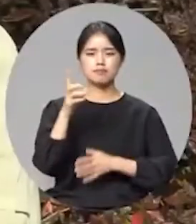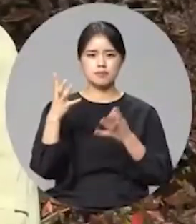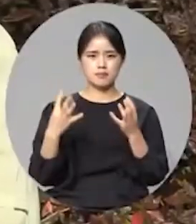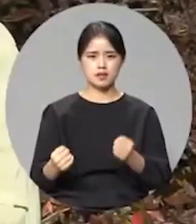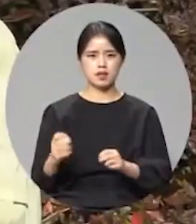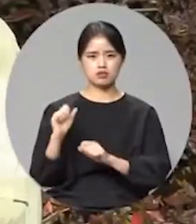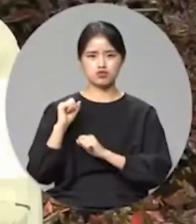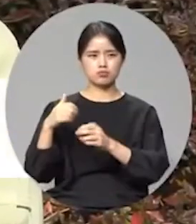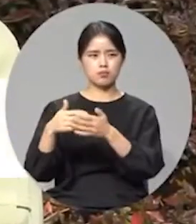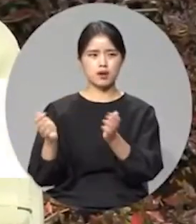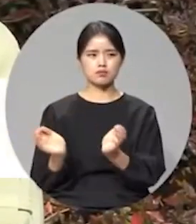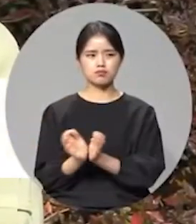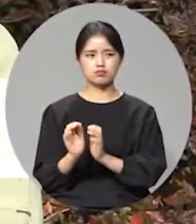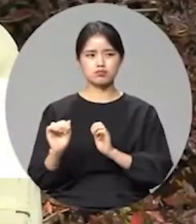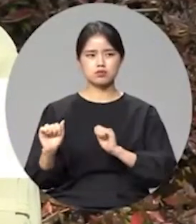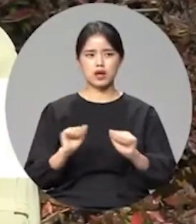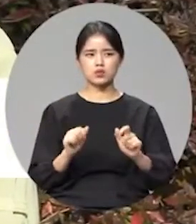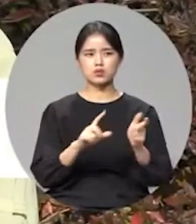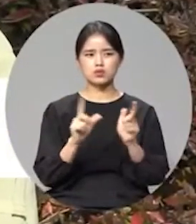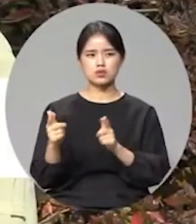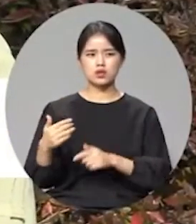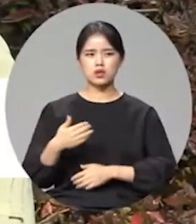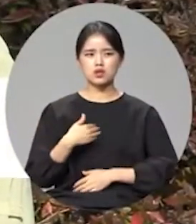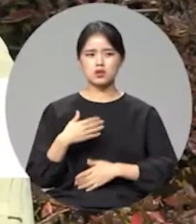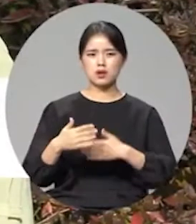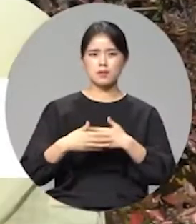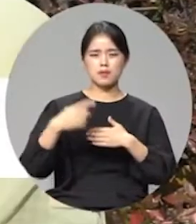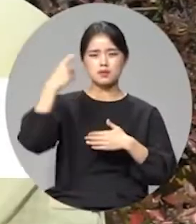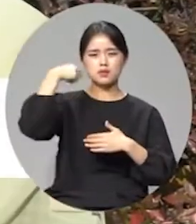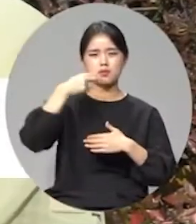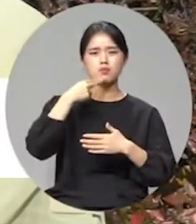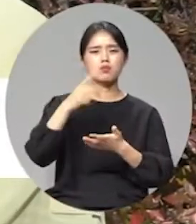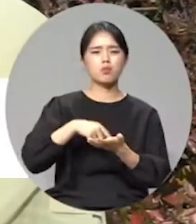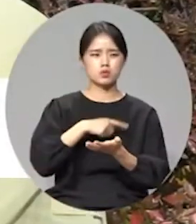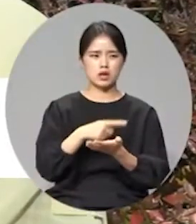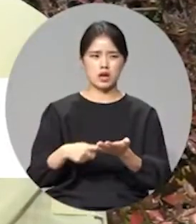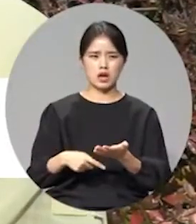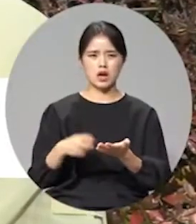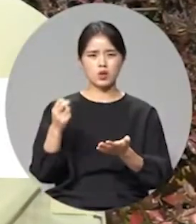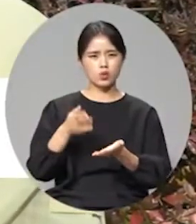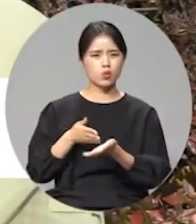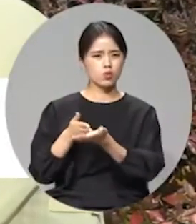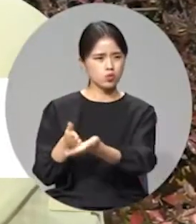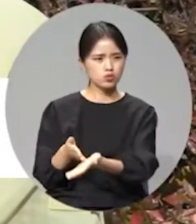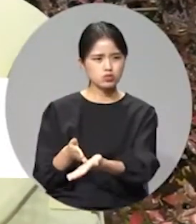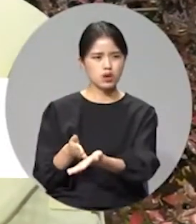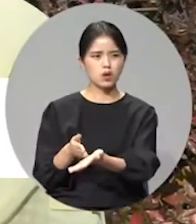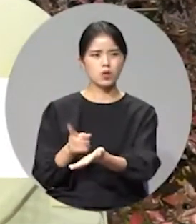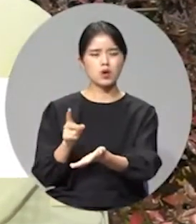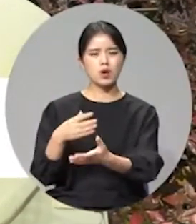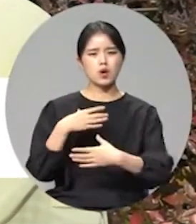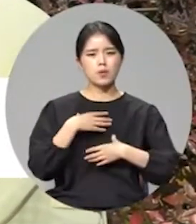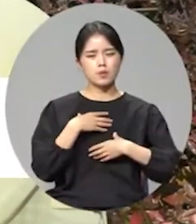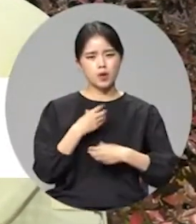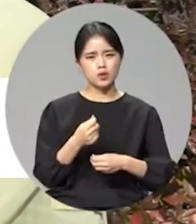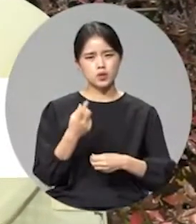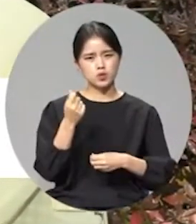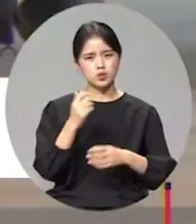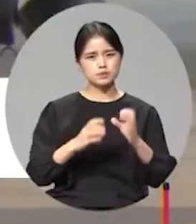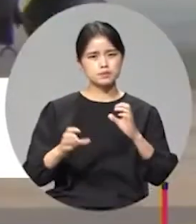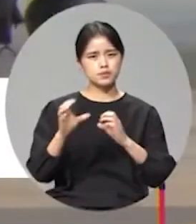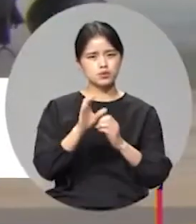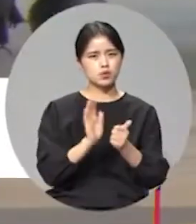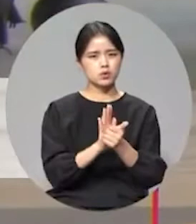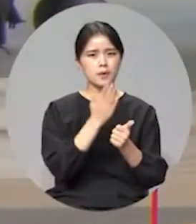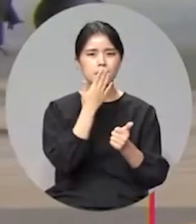국방부 태도는 전혀 저희들에게는 피부에 와 닿지 않는 보상이다. 또 요구하고 그래서 주민들의 편의에 조금이라도 보탬이 될 수